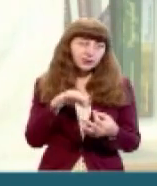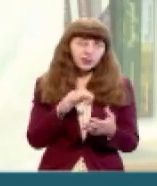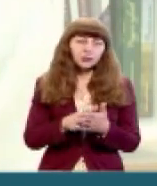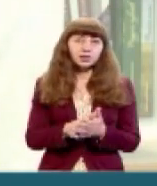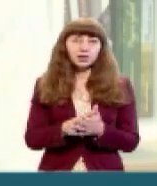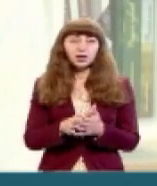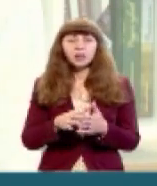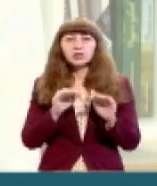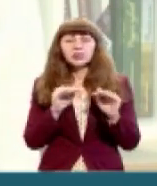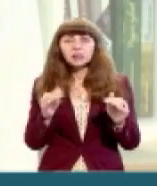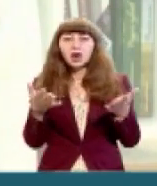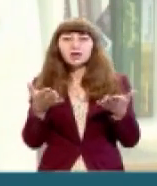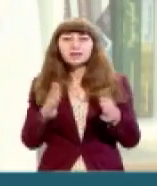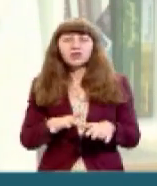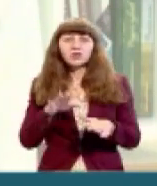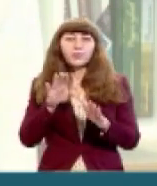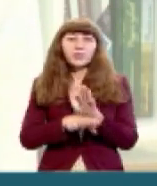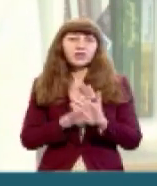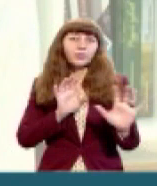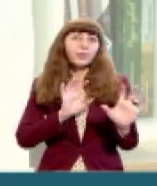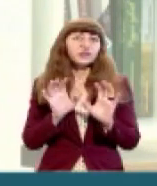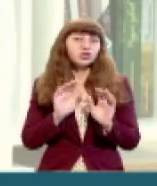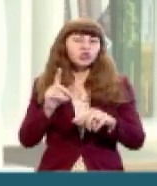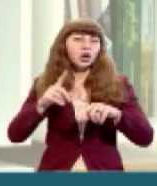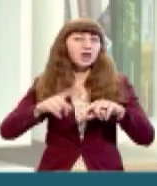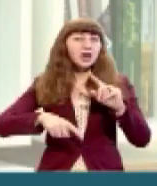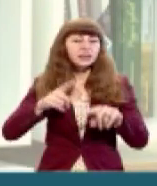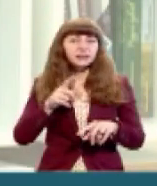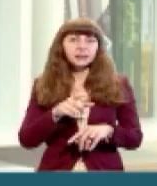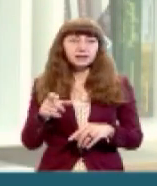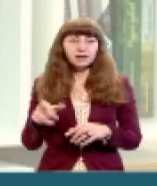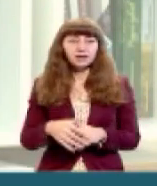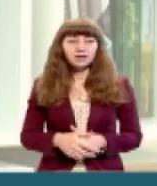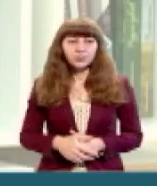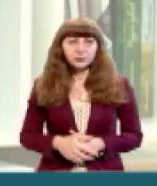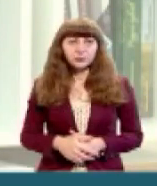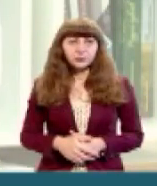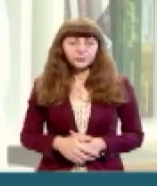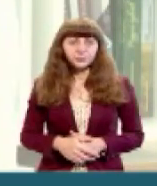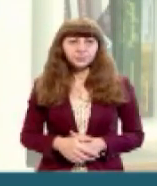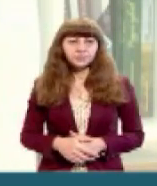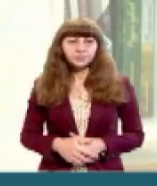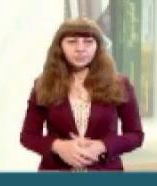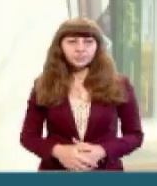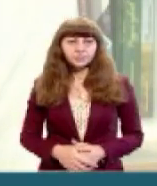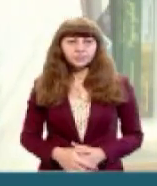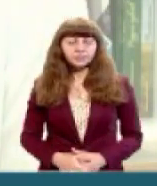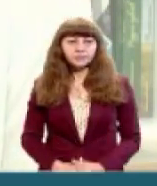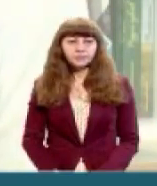жағдайлардың салдарынан шұғыл жәрдемді талап ететін отбасылардан шыққан балалар, білім беру ұйымының алқалы органы белгілейтін білім алушылар